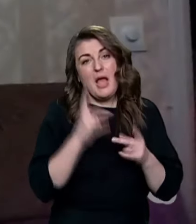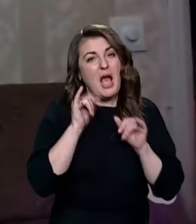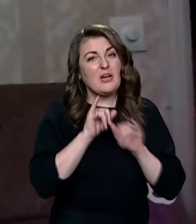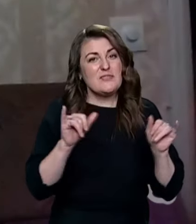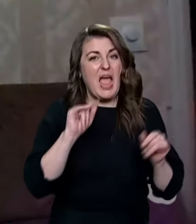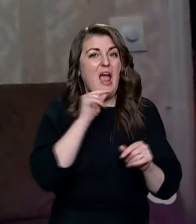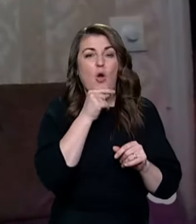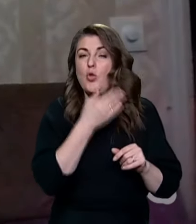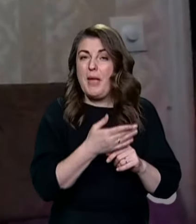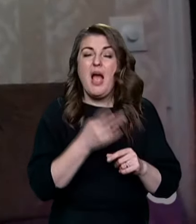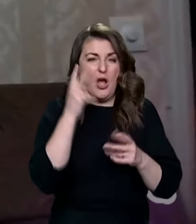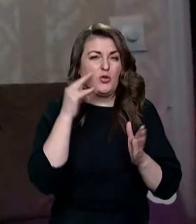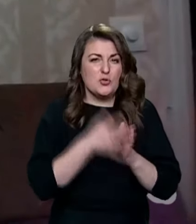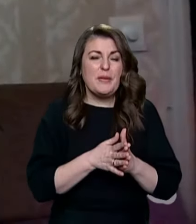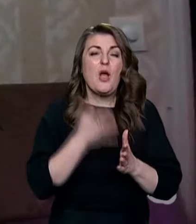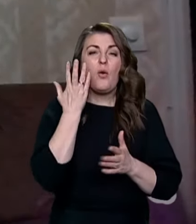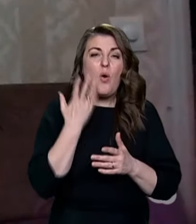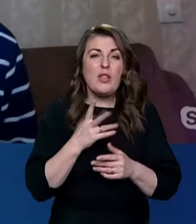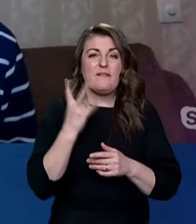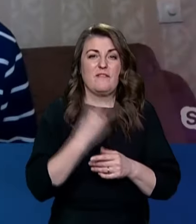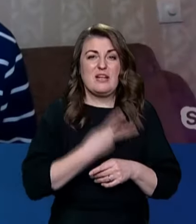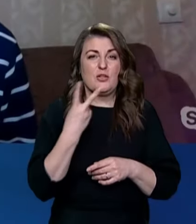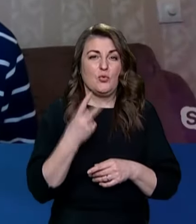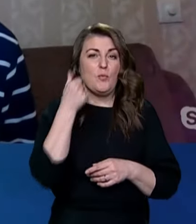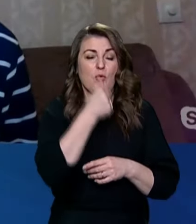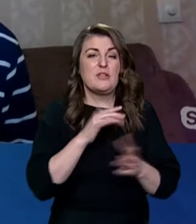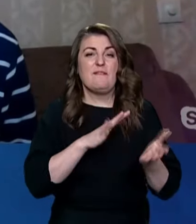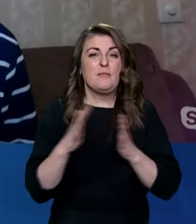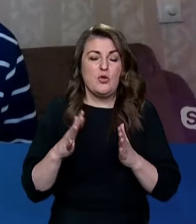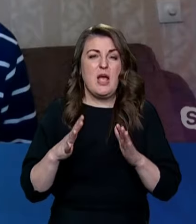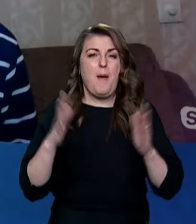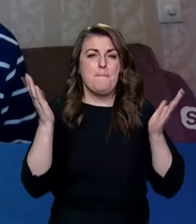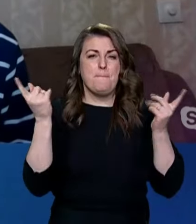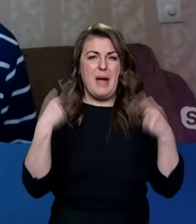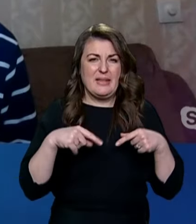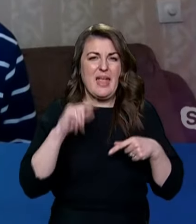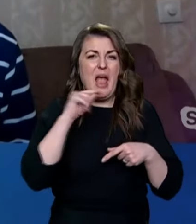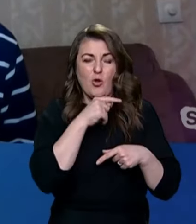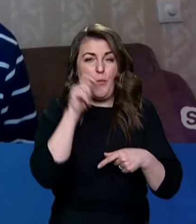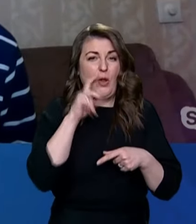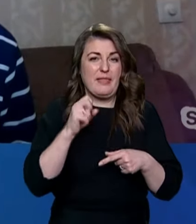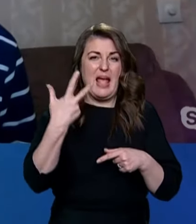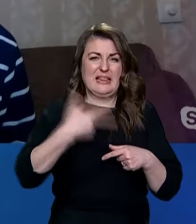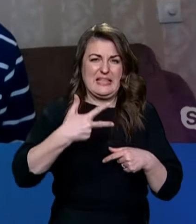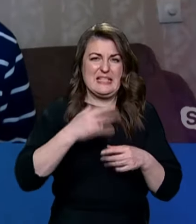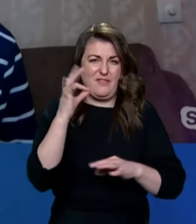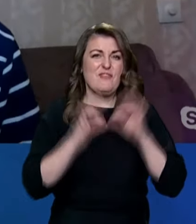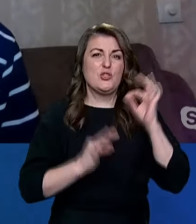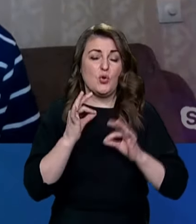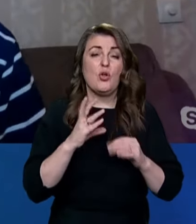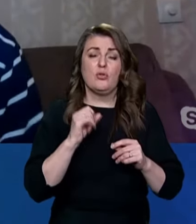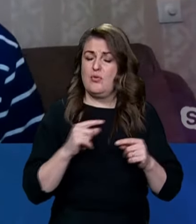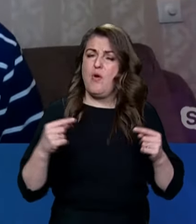розвитку економіки. Розумієте? Коли в 22-му році відбулось падіння економіки України на 30 майже відсотків,